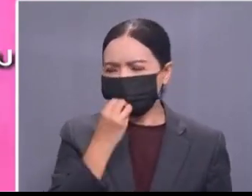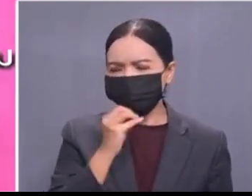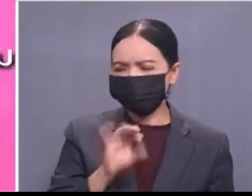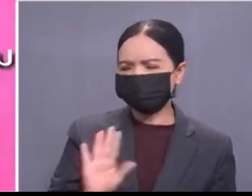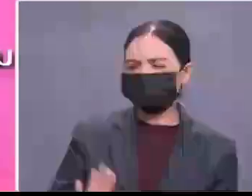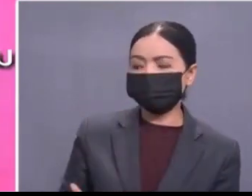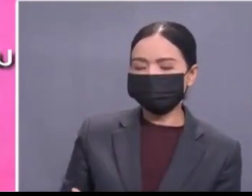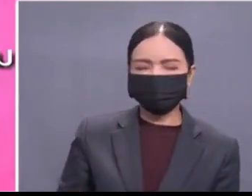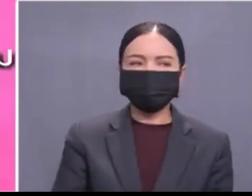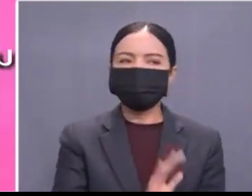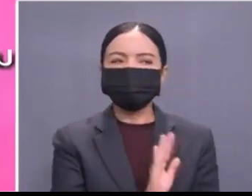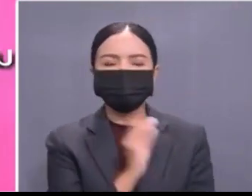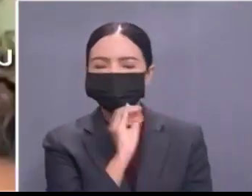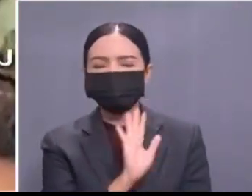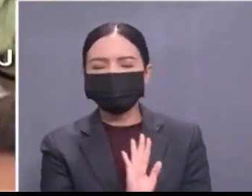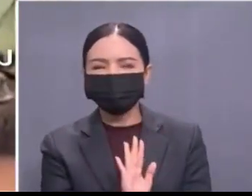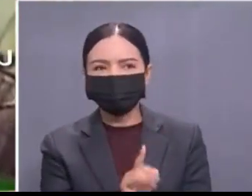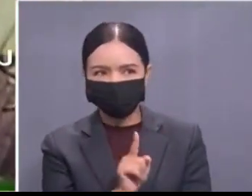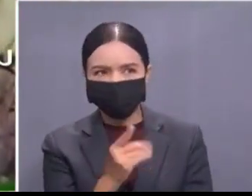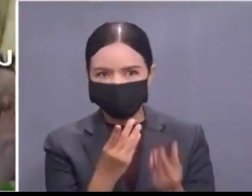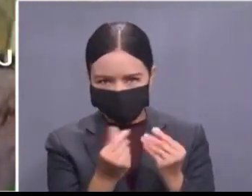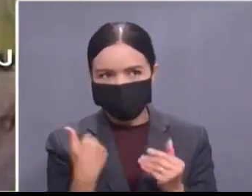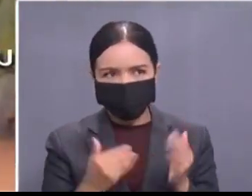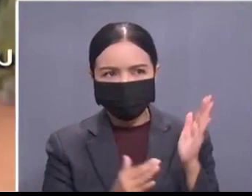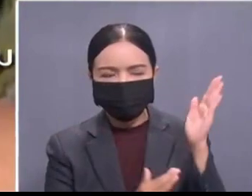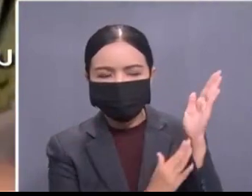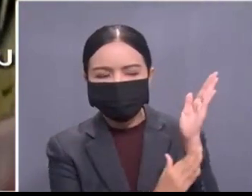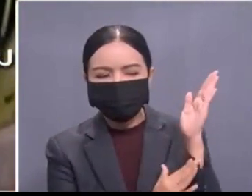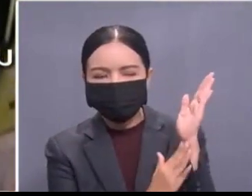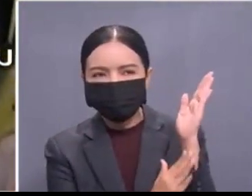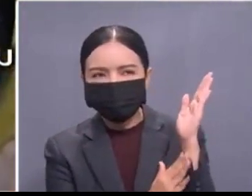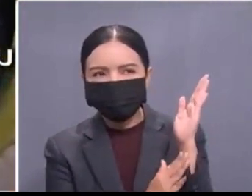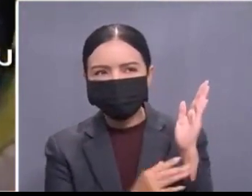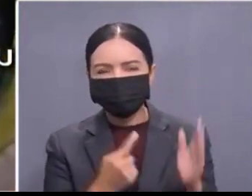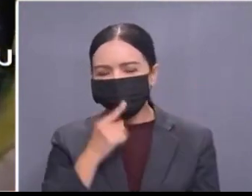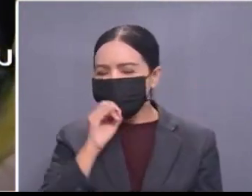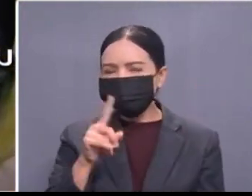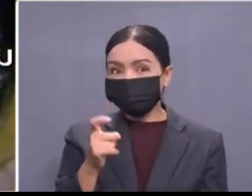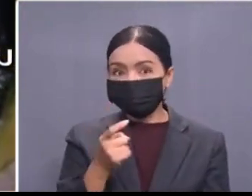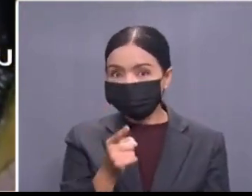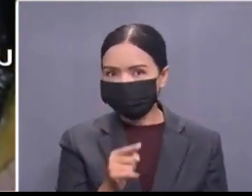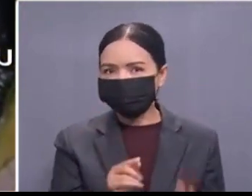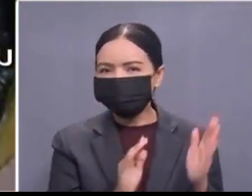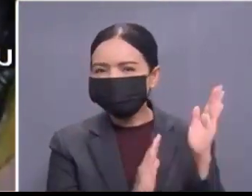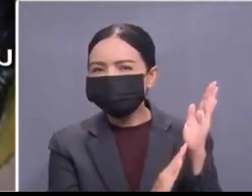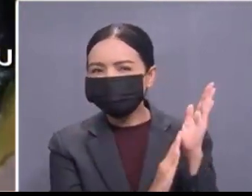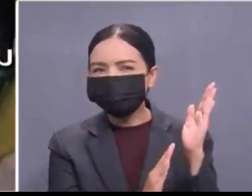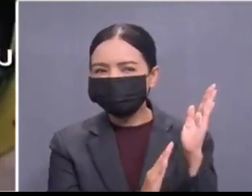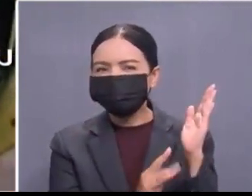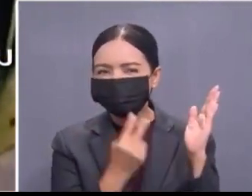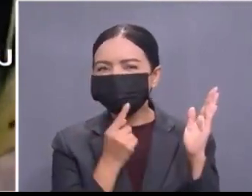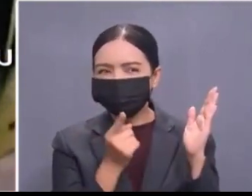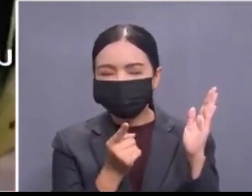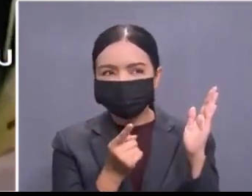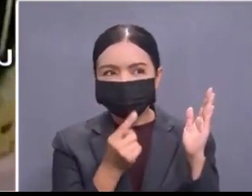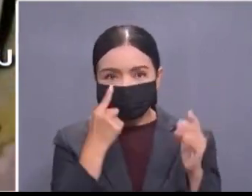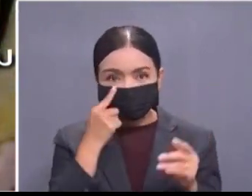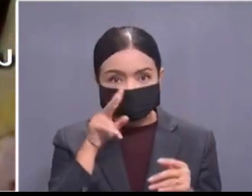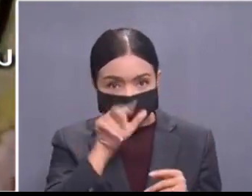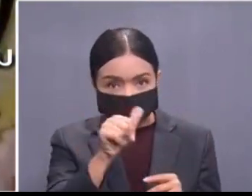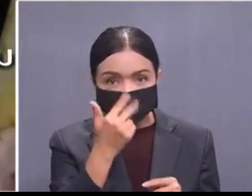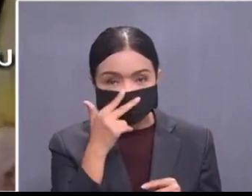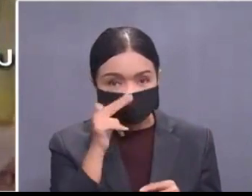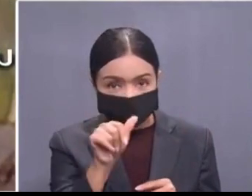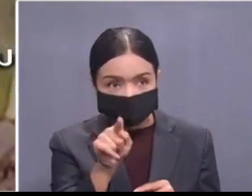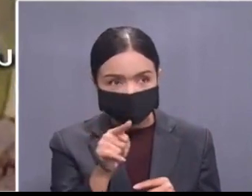เนาะอไม่ดีค่ะเออเได้เได้ตัวเลขไปแล้วล่ะแต่ว่าผมไม่สามารถบอกได้จริงๆนะเนี่ยๆเข้ารูปอย่างเงี้ยอถ้า้า้าถ้ามองเห็นก็